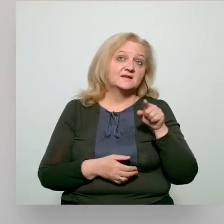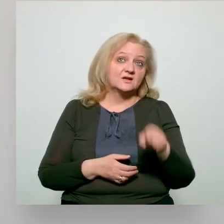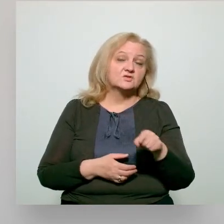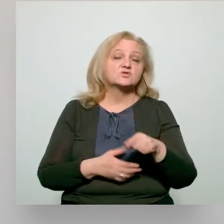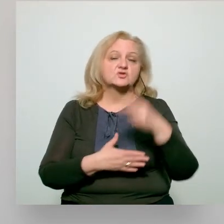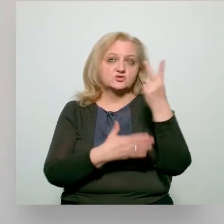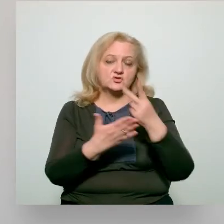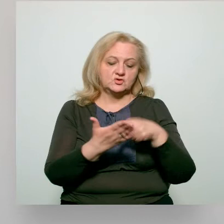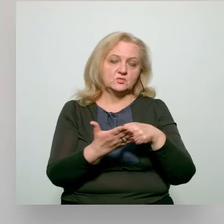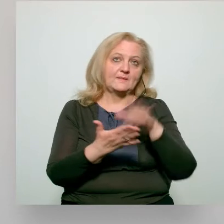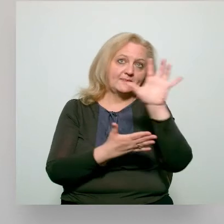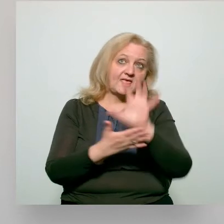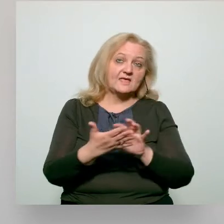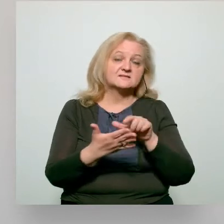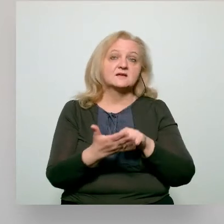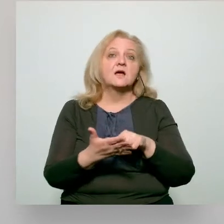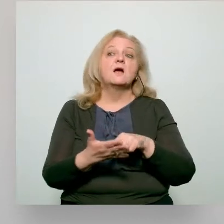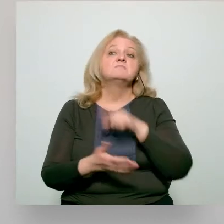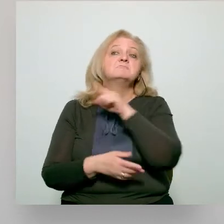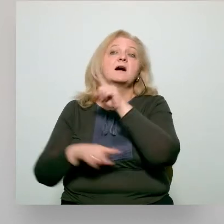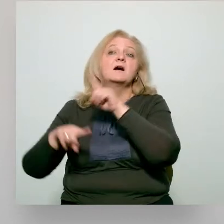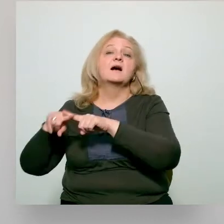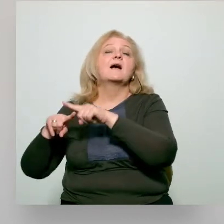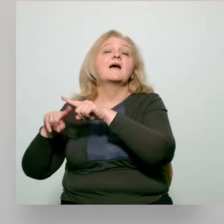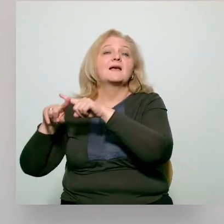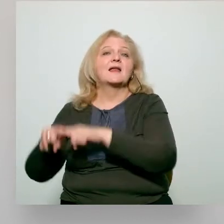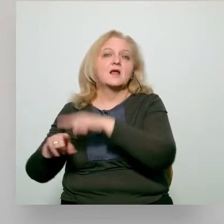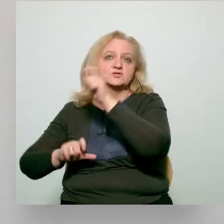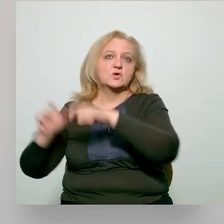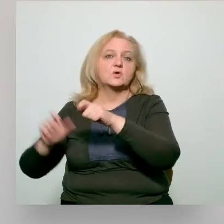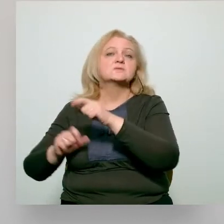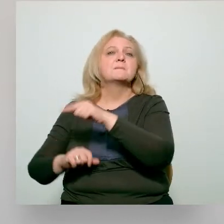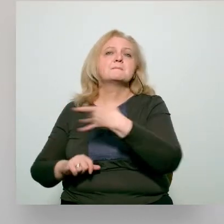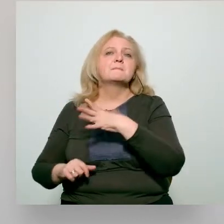oczywiście czytania tekstu, że Grecy po spaleniu Troi,